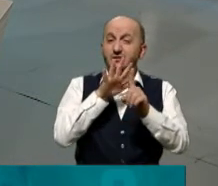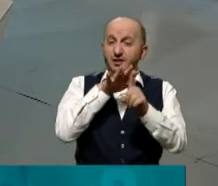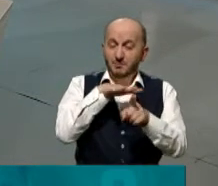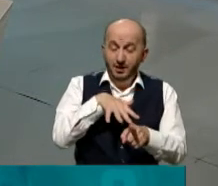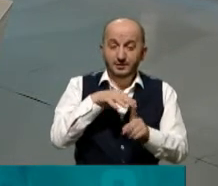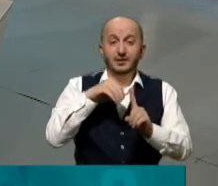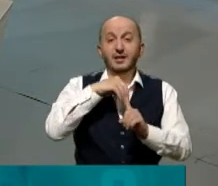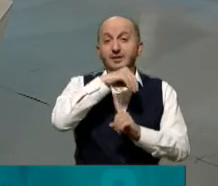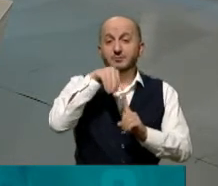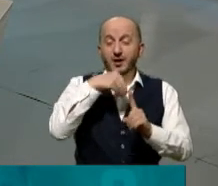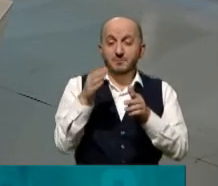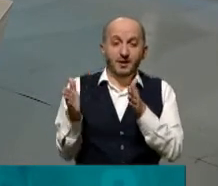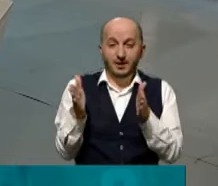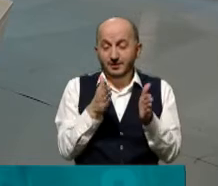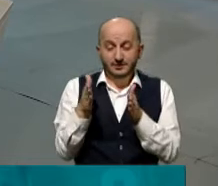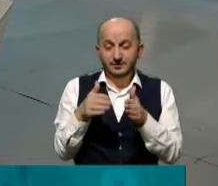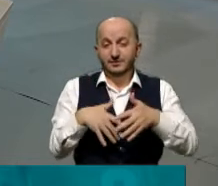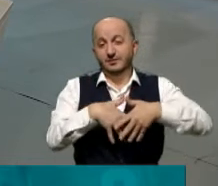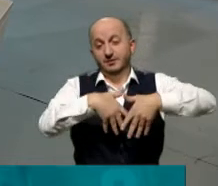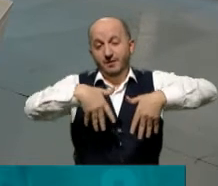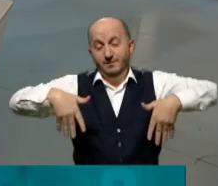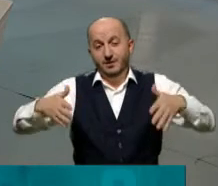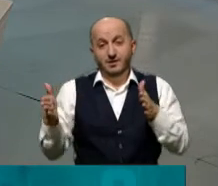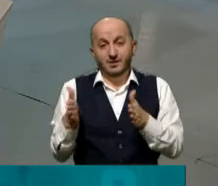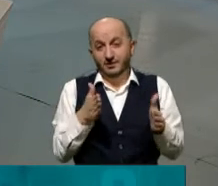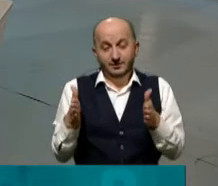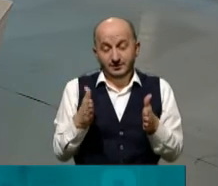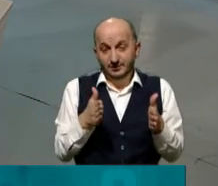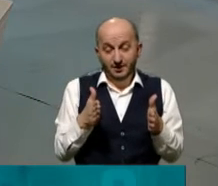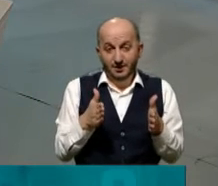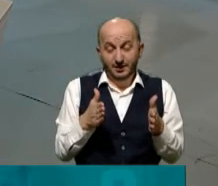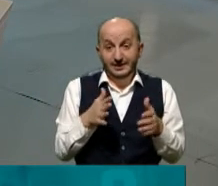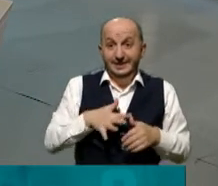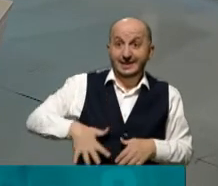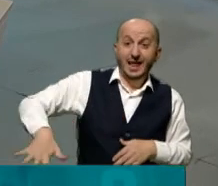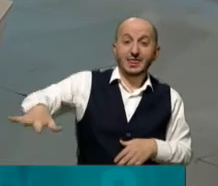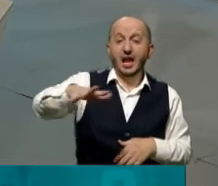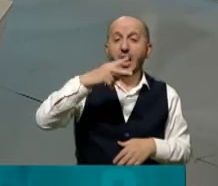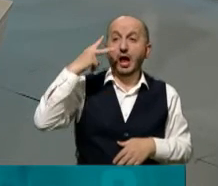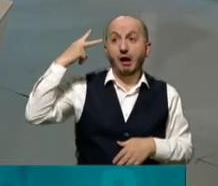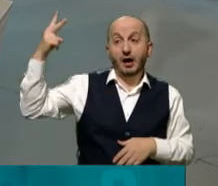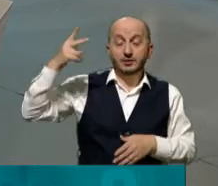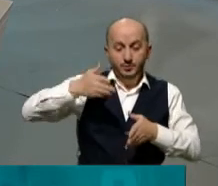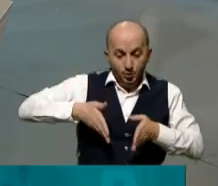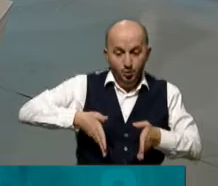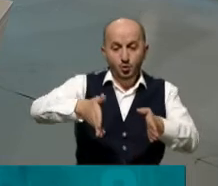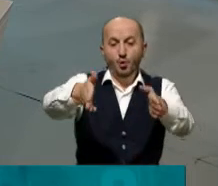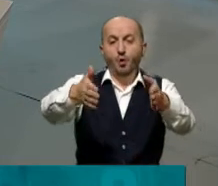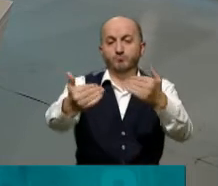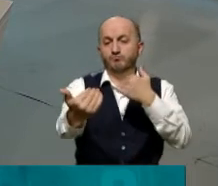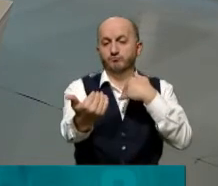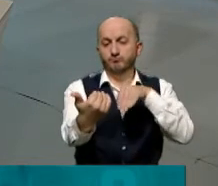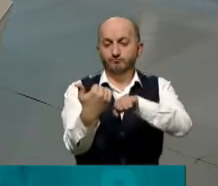imam arasında veya saflar arasında umuma ait bir yol varsa